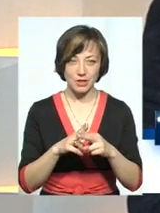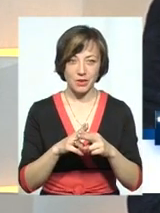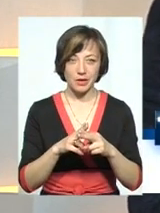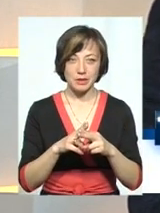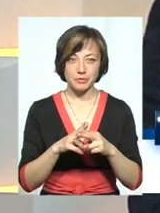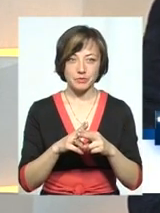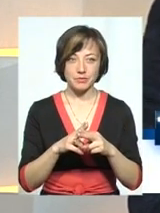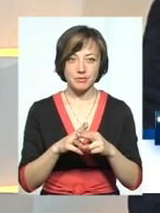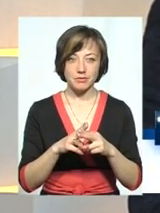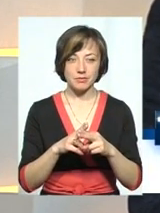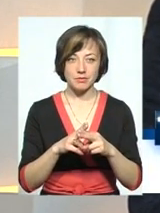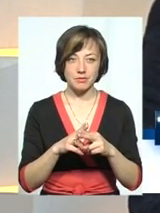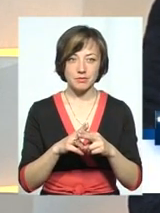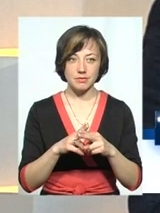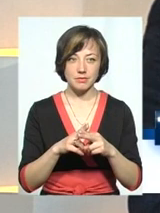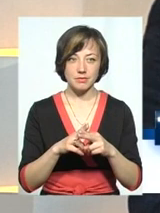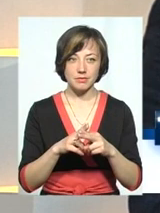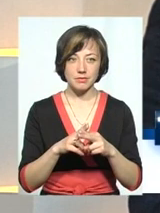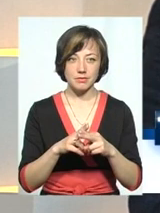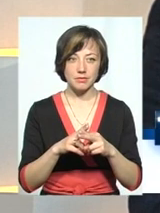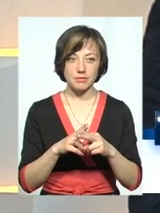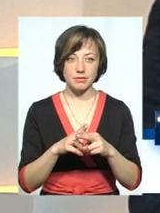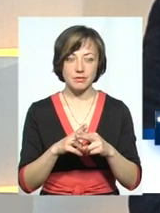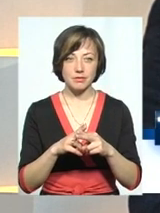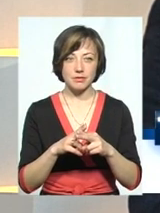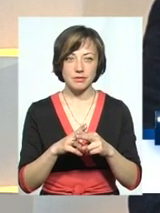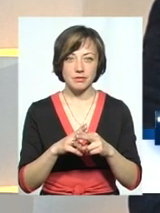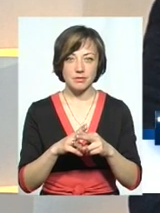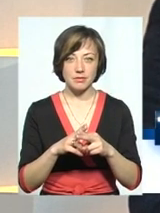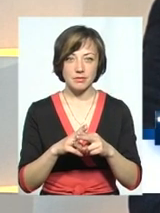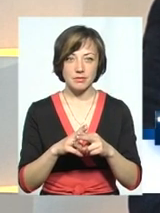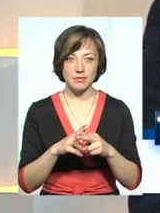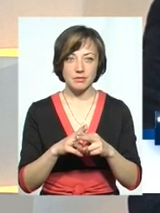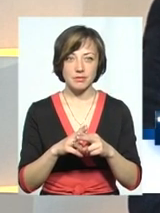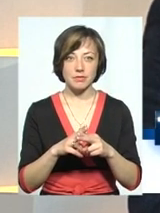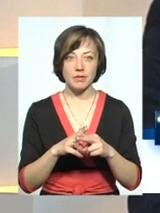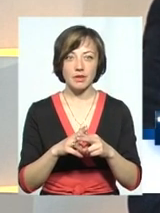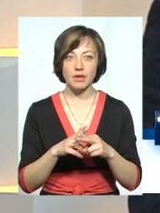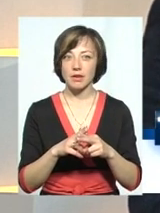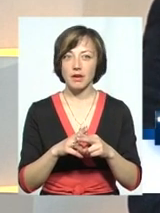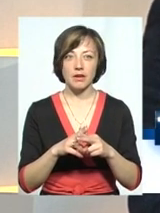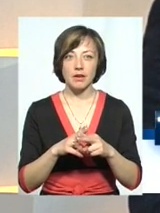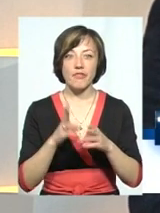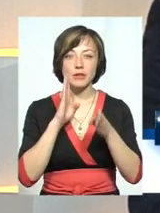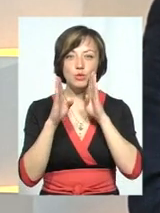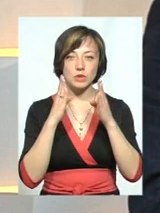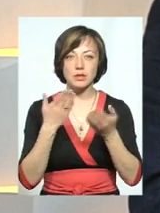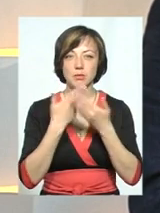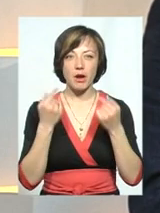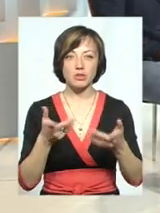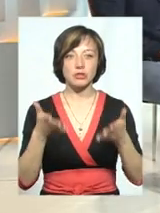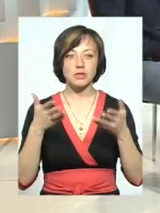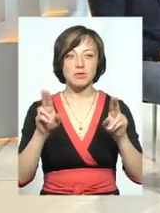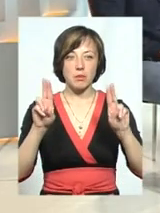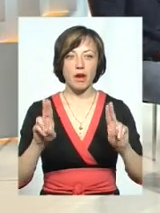Ну, але це ще один із... Фейсбук, торгові сторінки, я настільки розумію. А, ну на Фейсбуці просто немає таких чітких